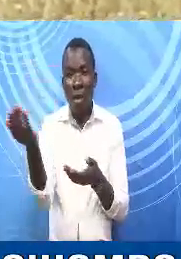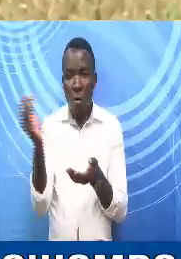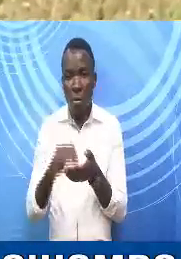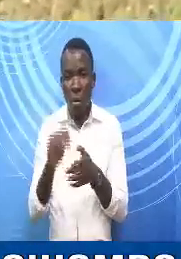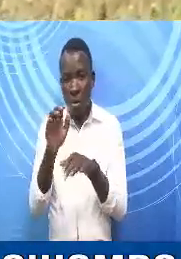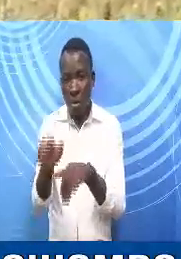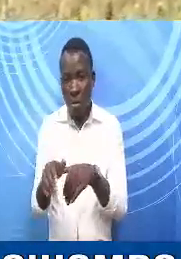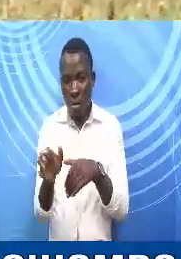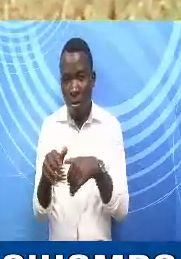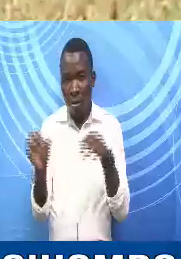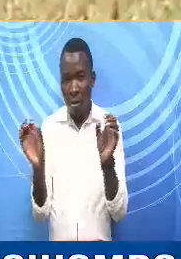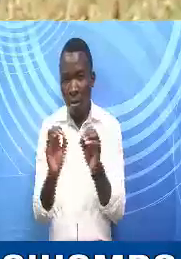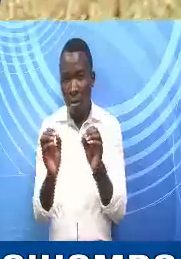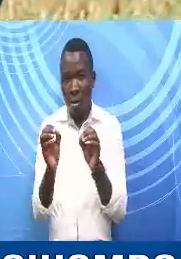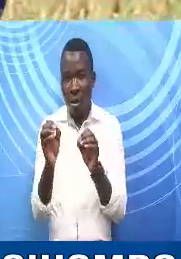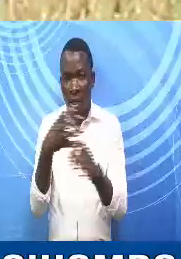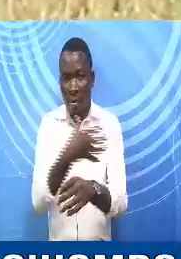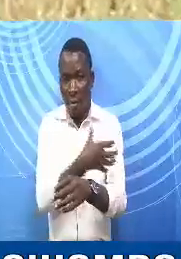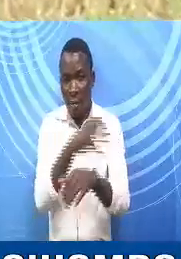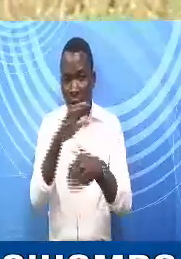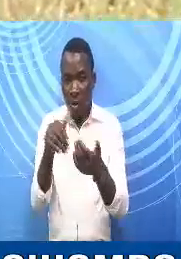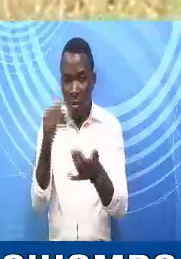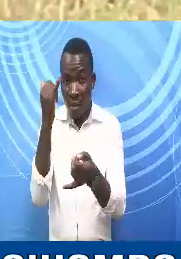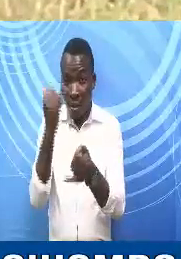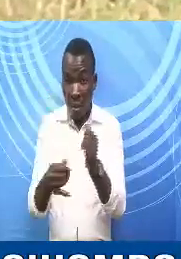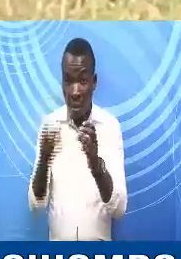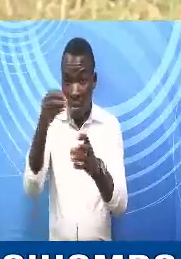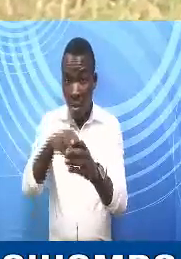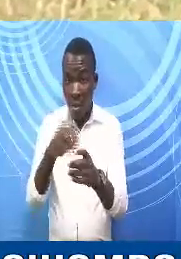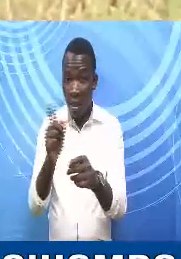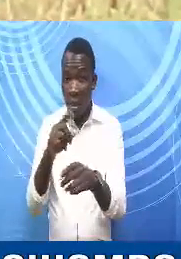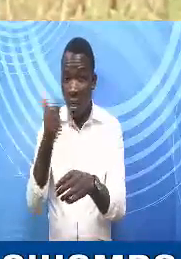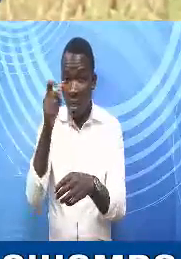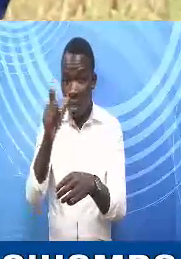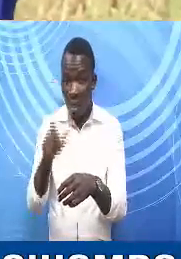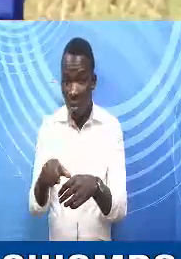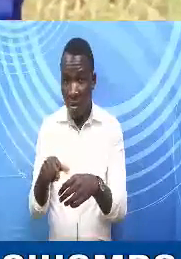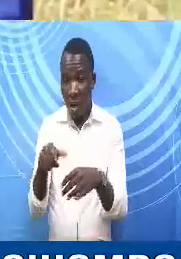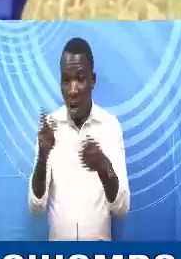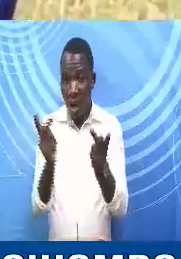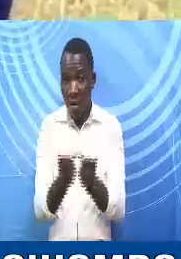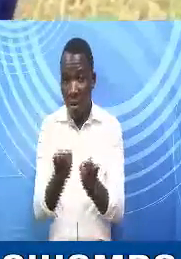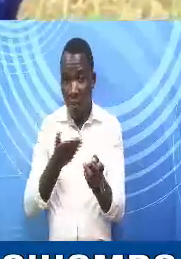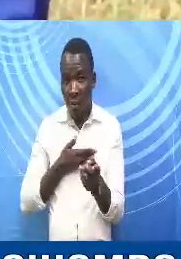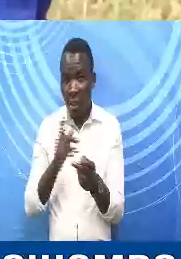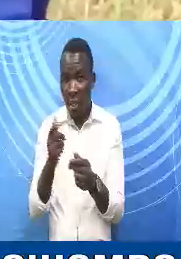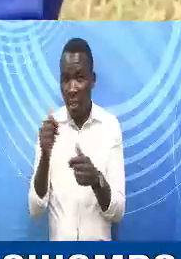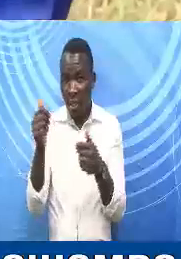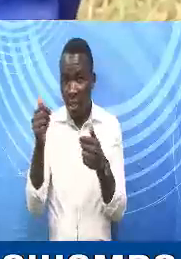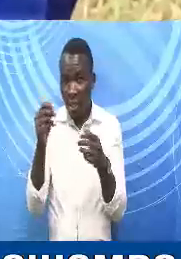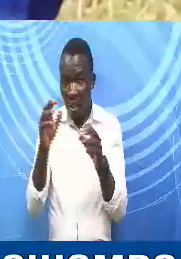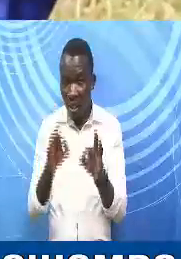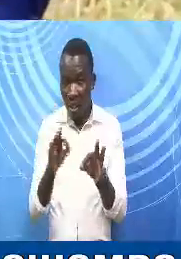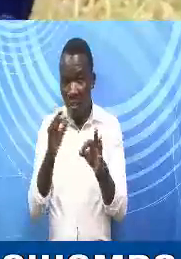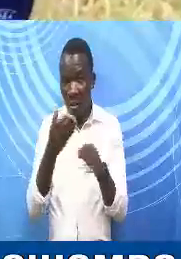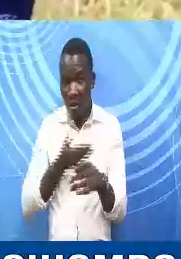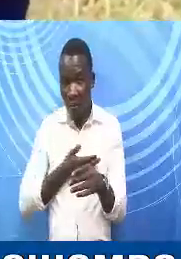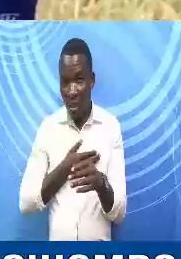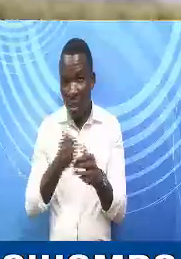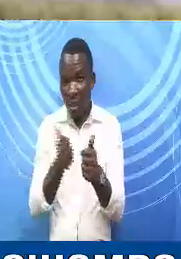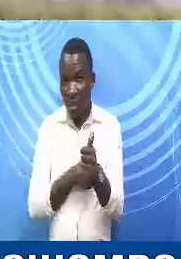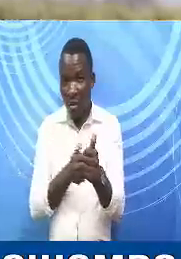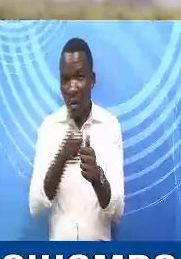ko imbaraga zose neze mariye umu ngumu ndahandi nari mfite ndanigenga cyereke ndi icyo nari mfite uno kuvanga ikikurekeho mu